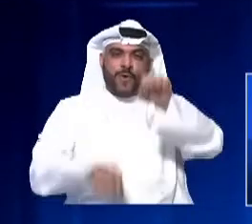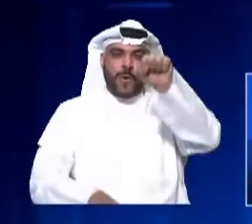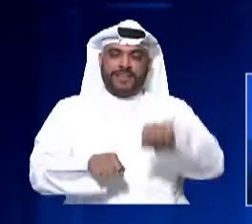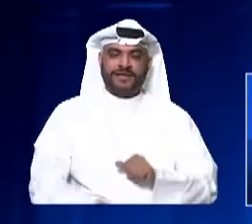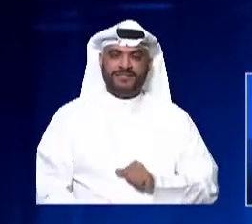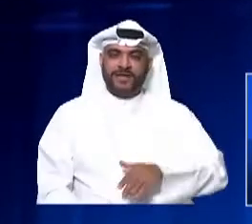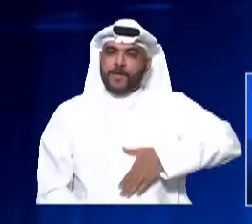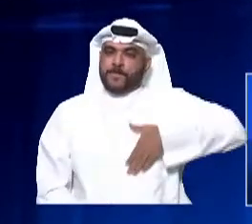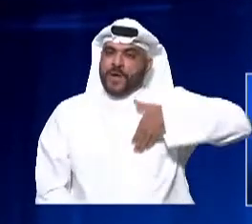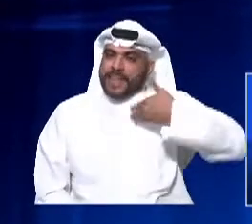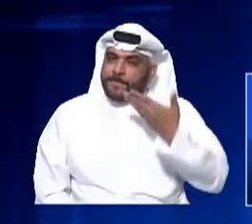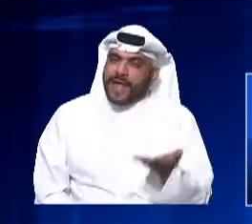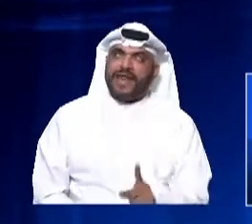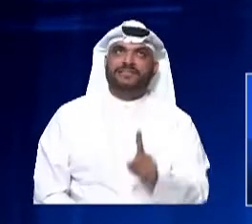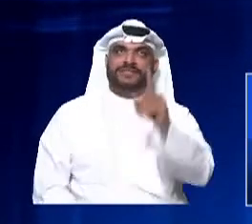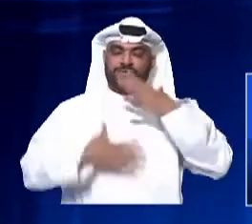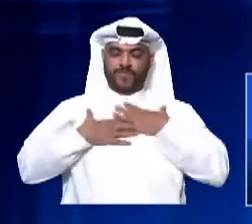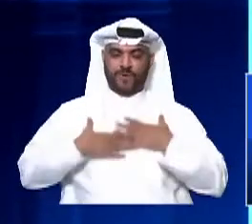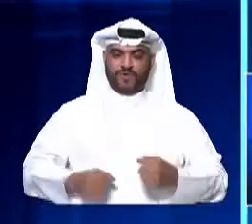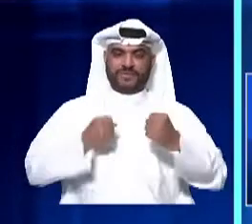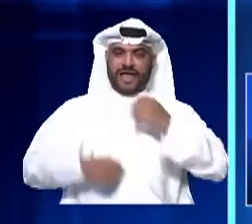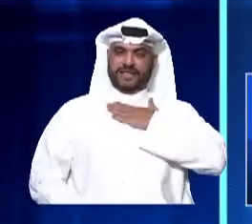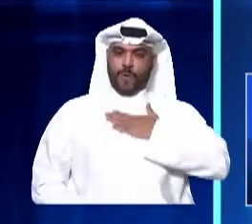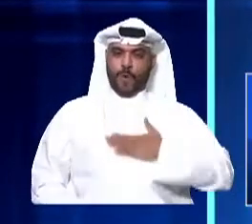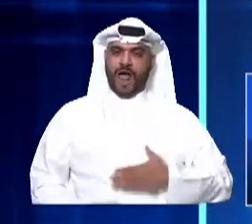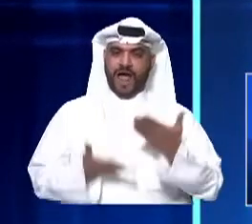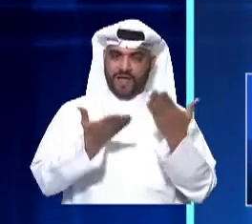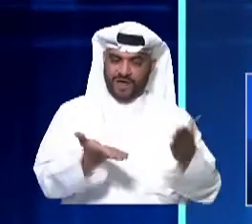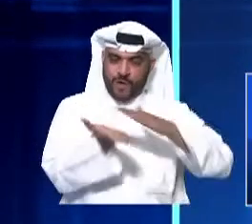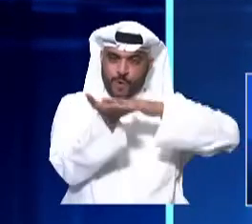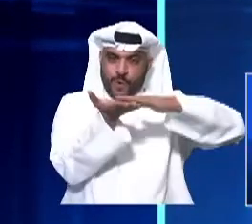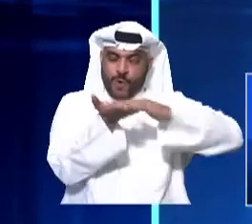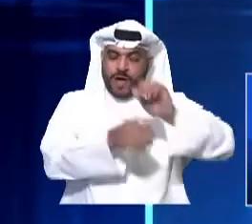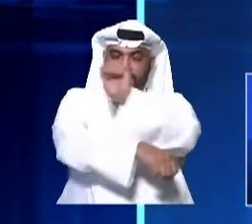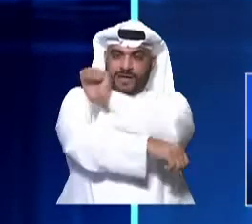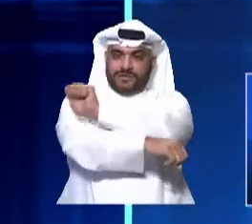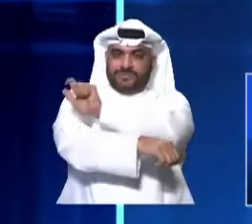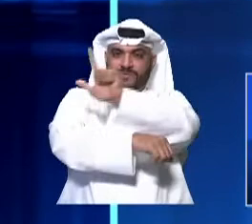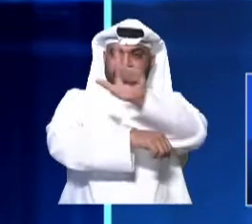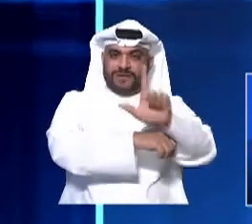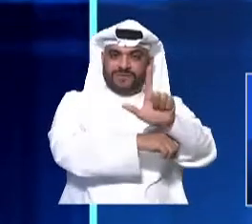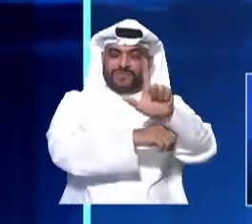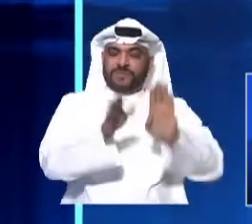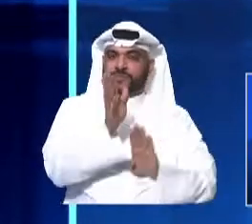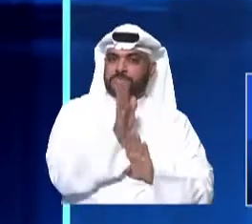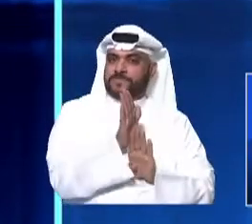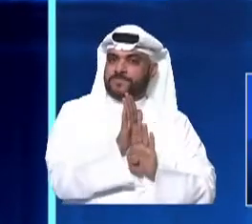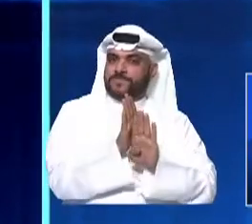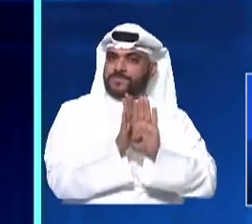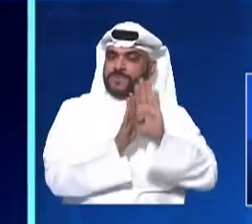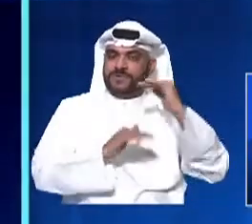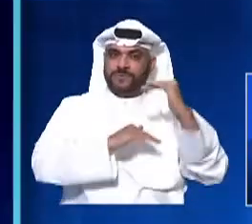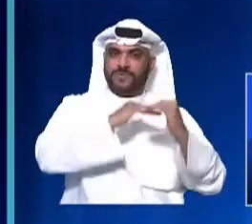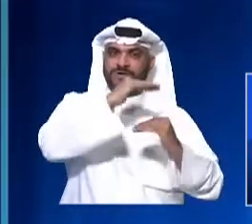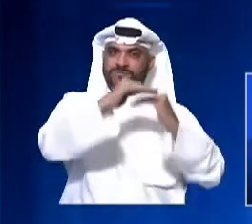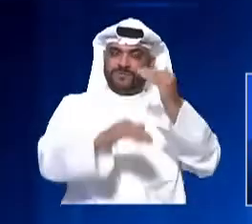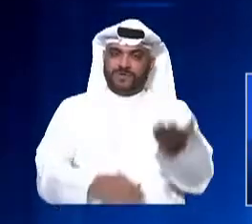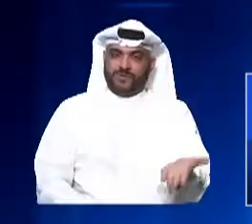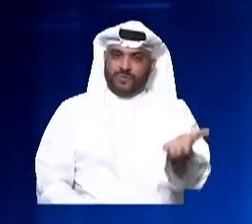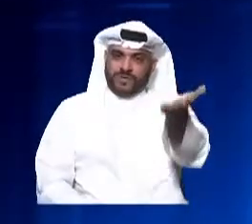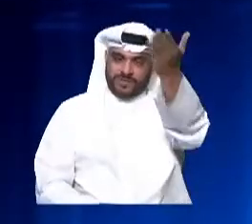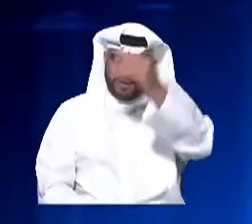الوطني لبلاده، متمنيا لفخامته موفور الصحة والسعادة ولجمهورية سيراليون وشعبها الصديق كل